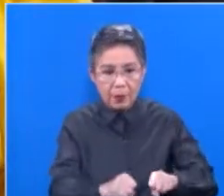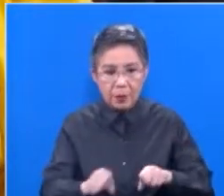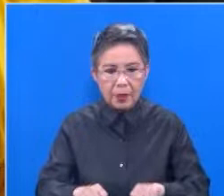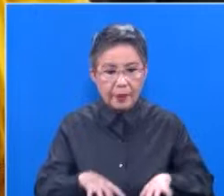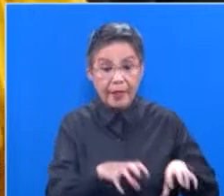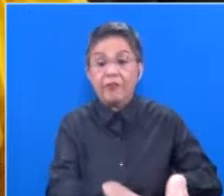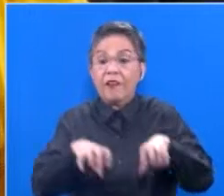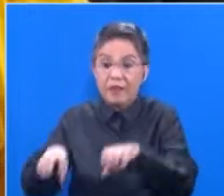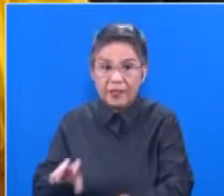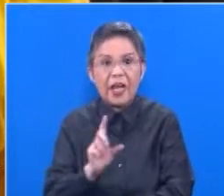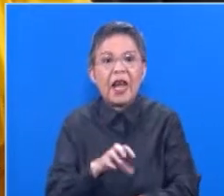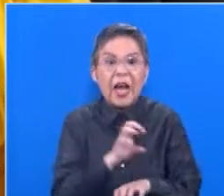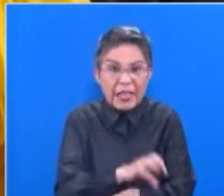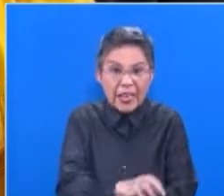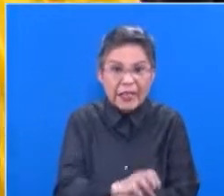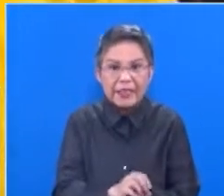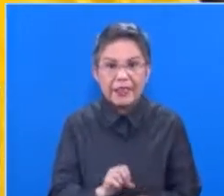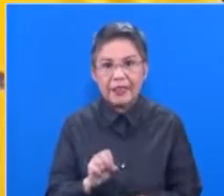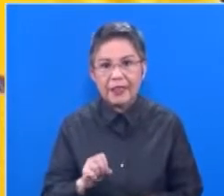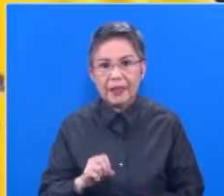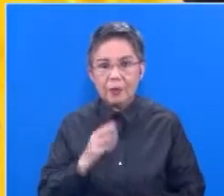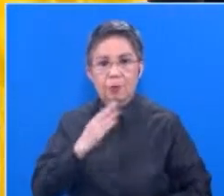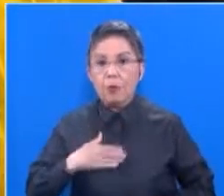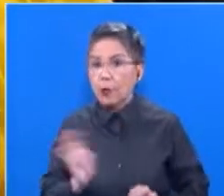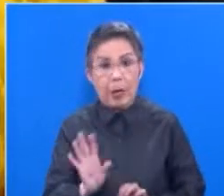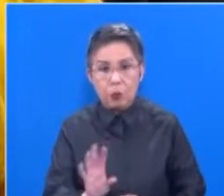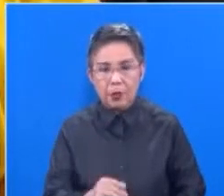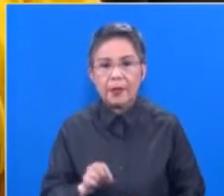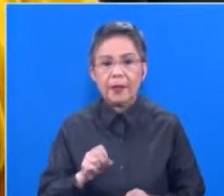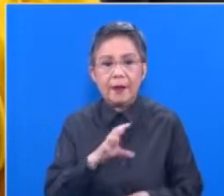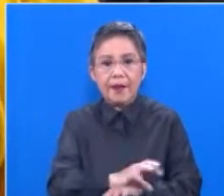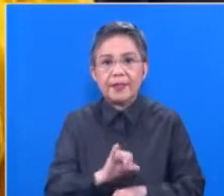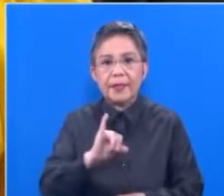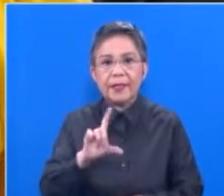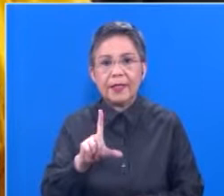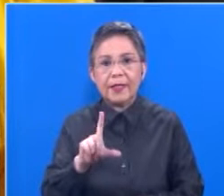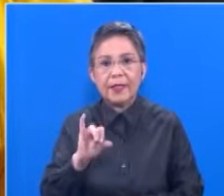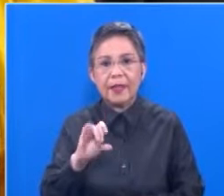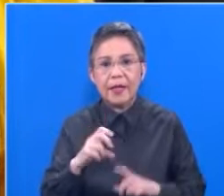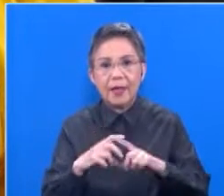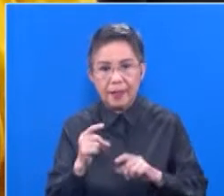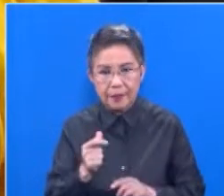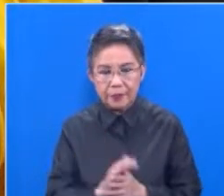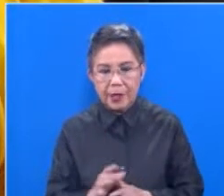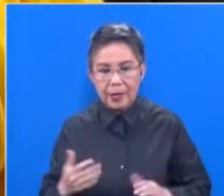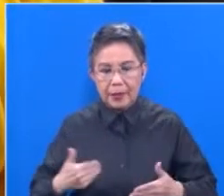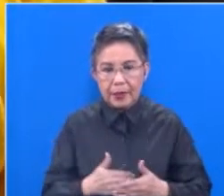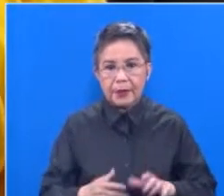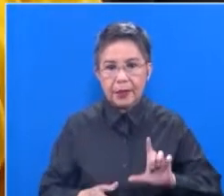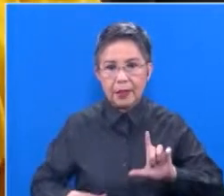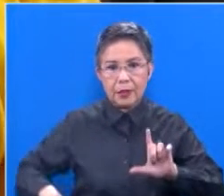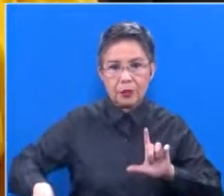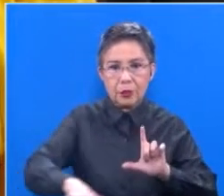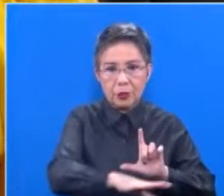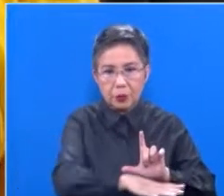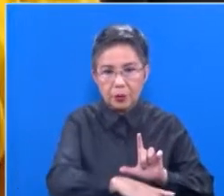mengevakuasi anjing-anjing liar yang ada di Mandalika, khususnya yang dekat dengan sirkuit. Supaya